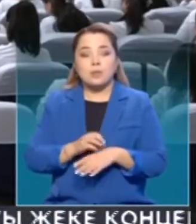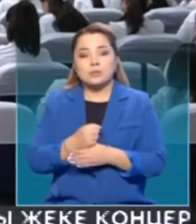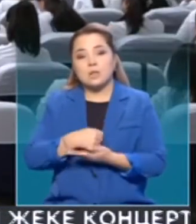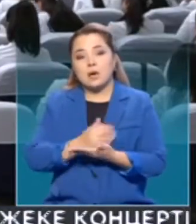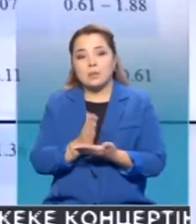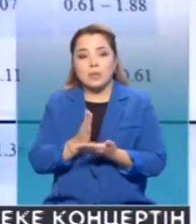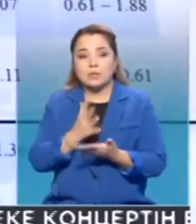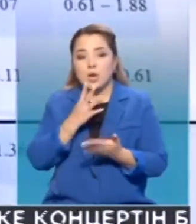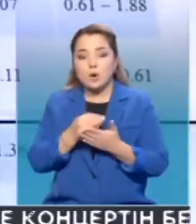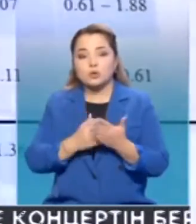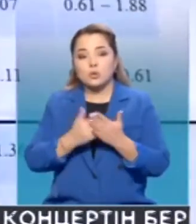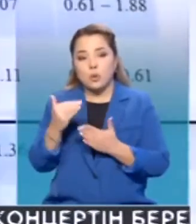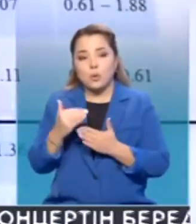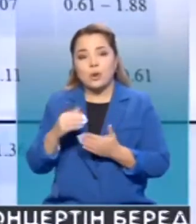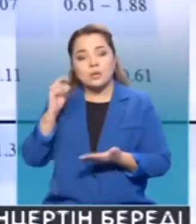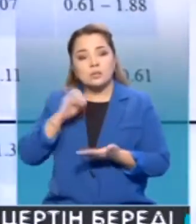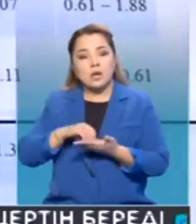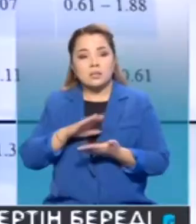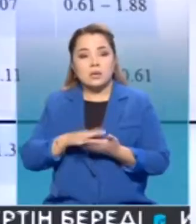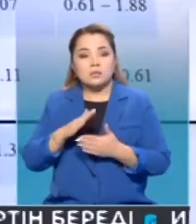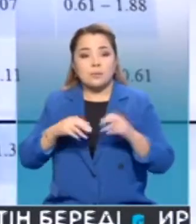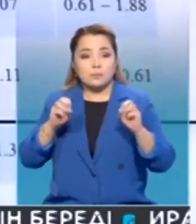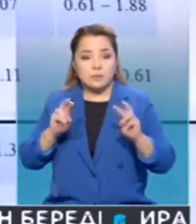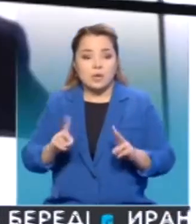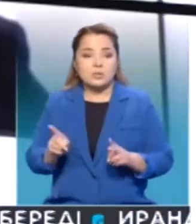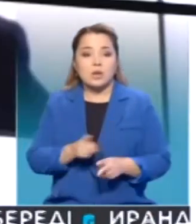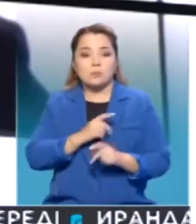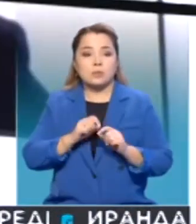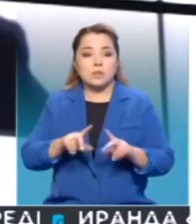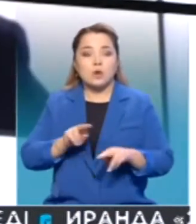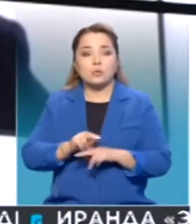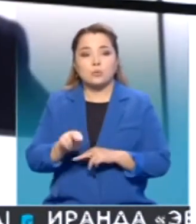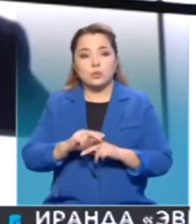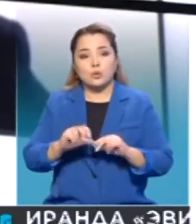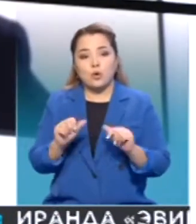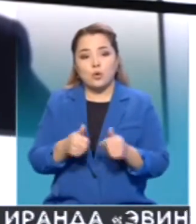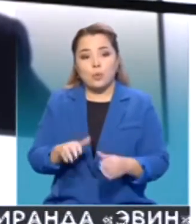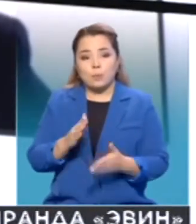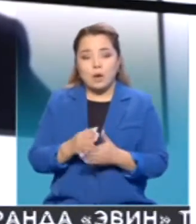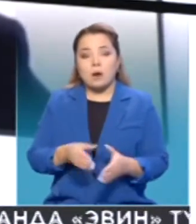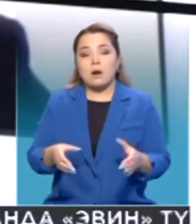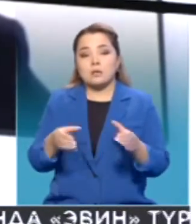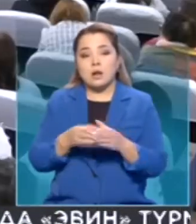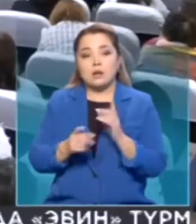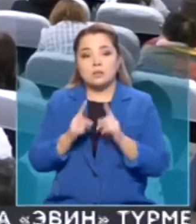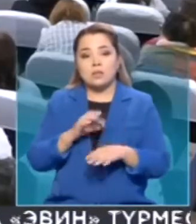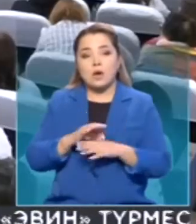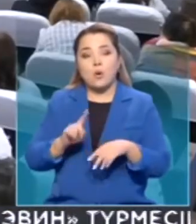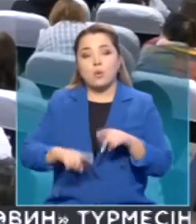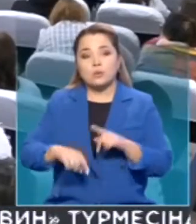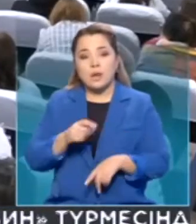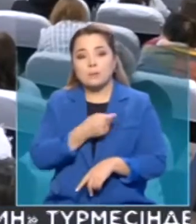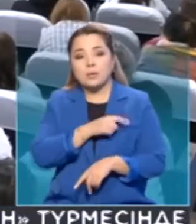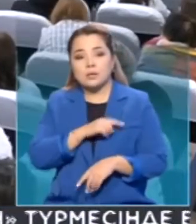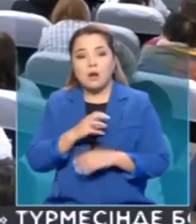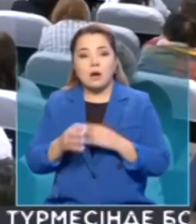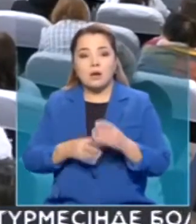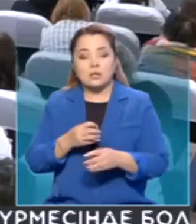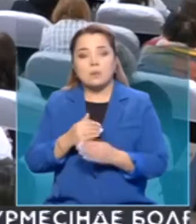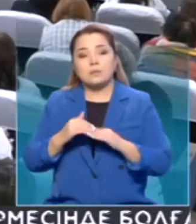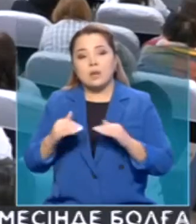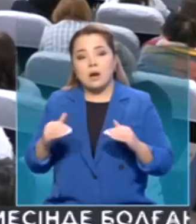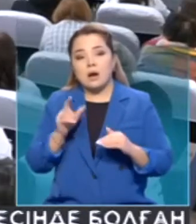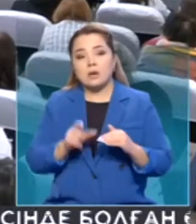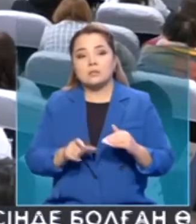ауруханаларында жоғары дәрежелі дәрігерлердің қатысуымен шеберлік сабақтары ұйымдастырылады. Конгресс отандық медицинаның әлемдік деңгейде